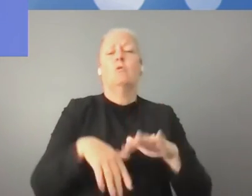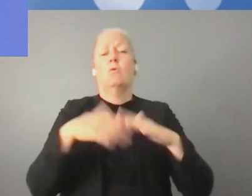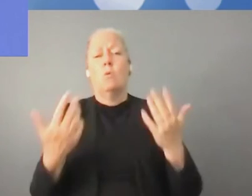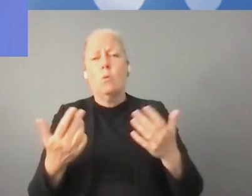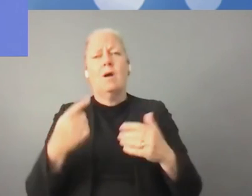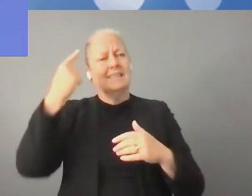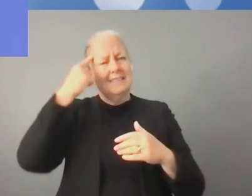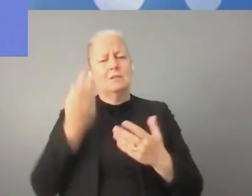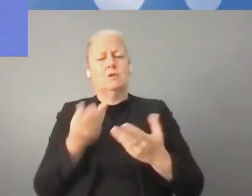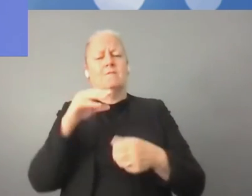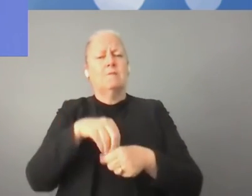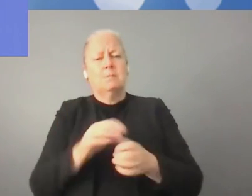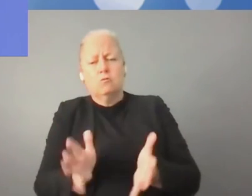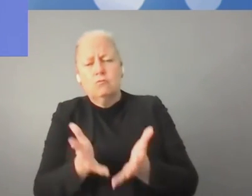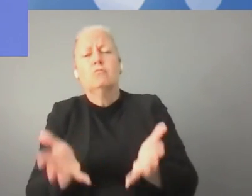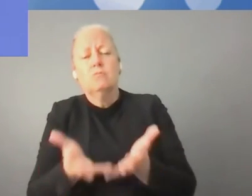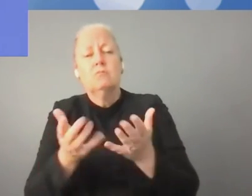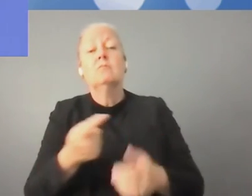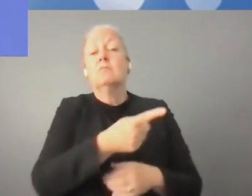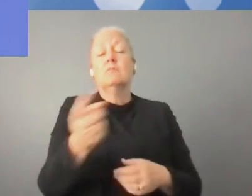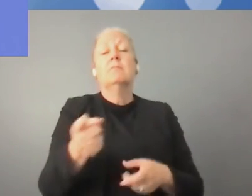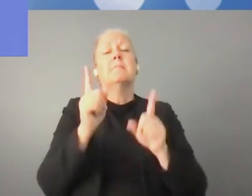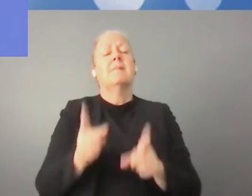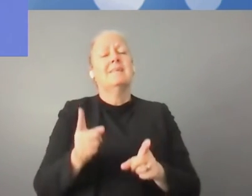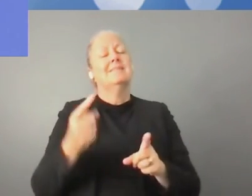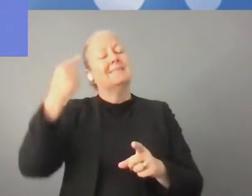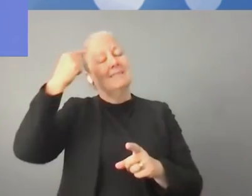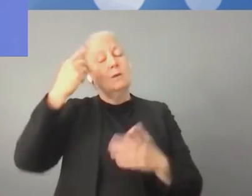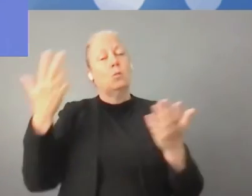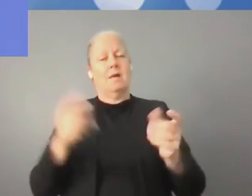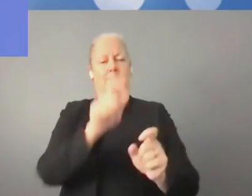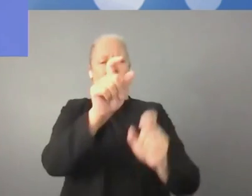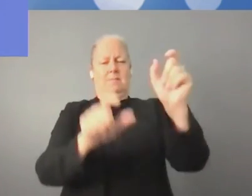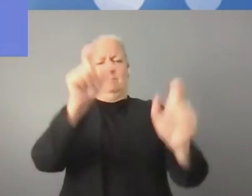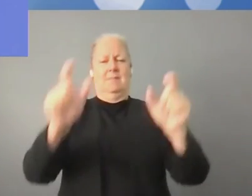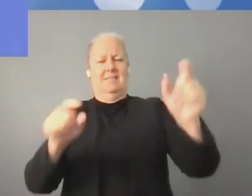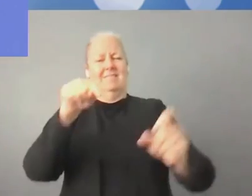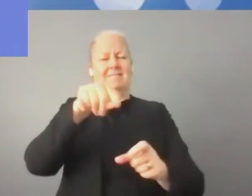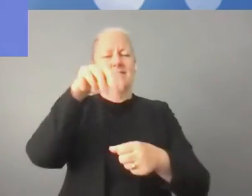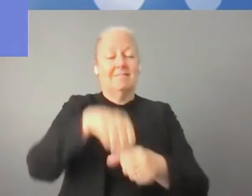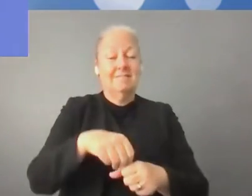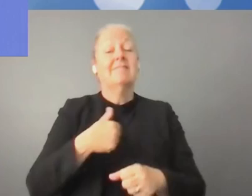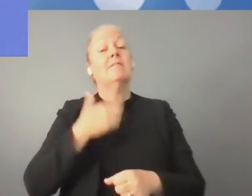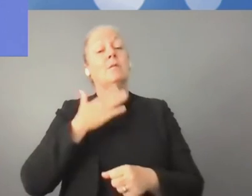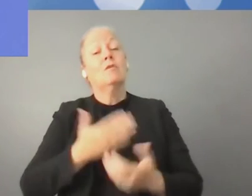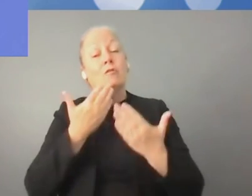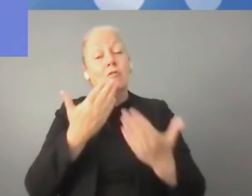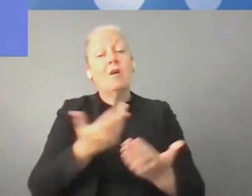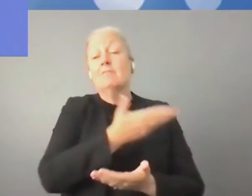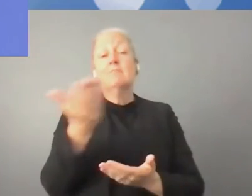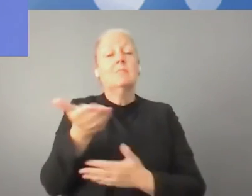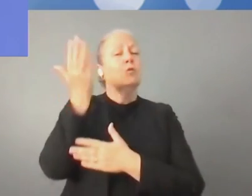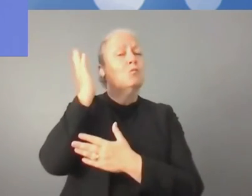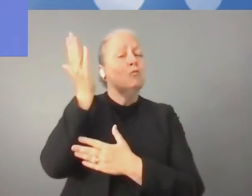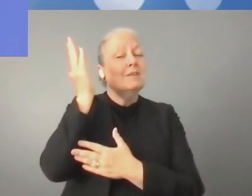Несомненно, будет одно. Цифровая трансформация будет продолжаться, а нам необходимо быть все более эластичными, принимая